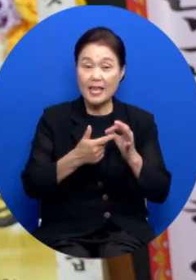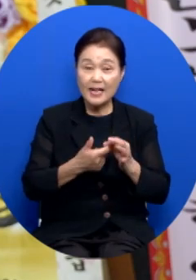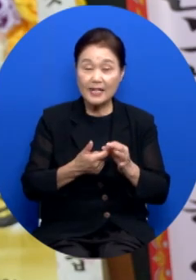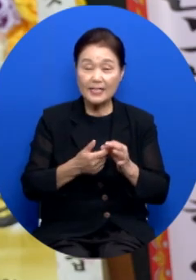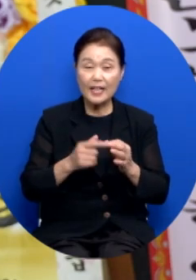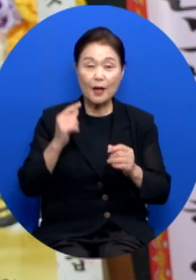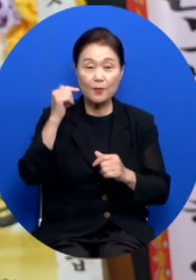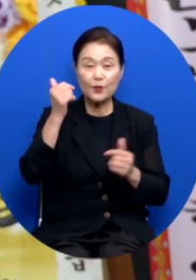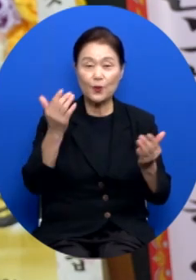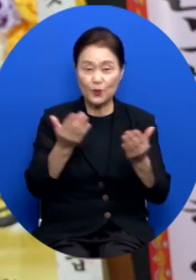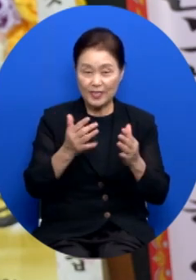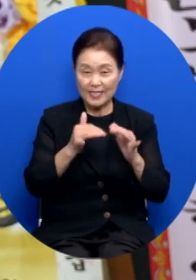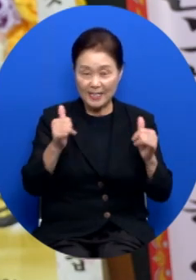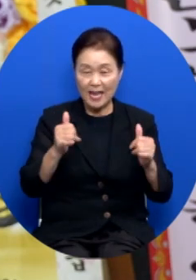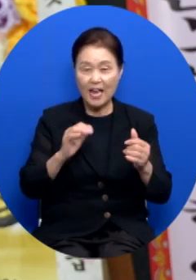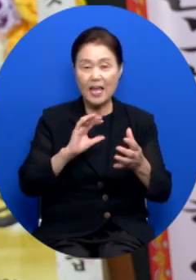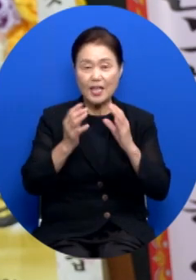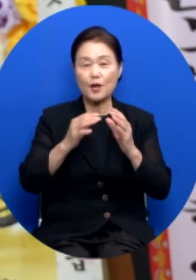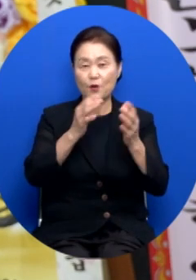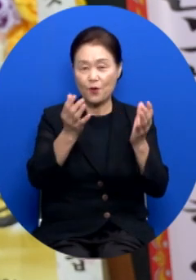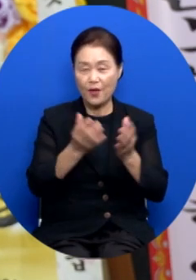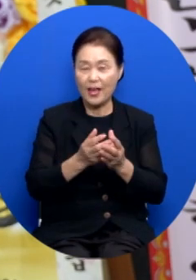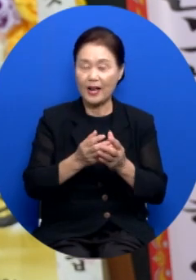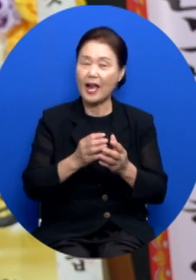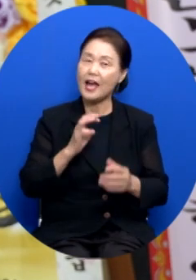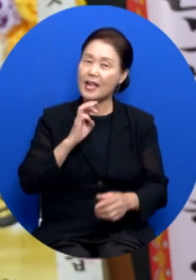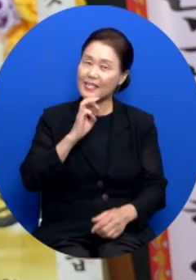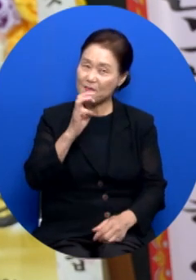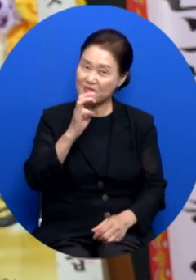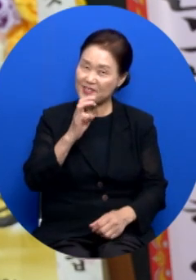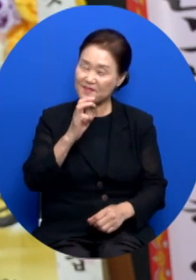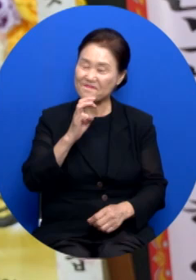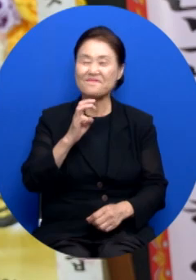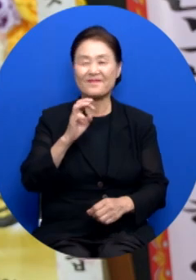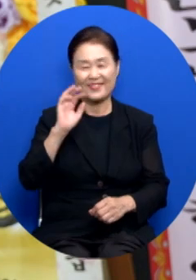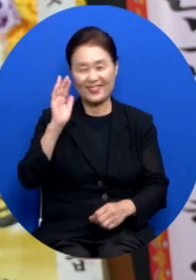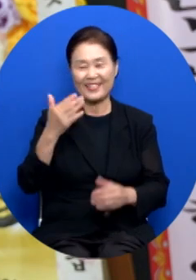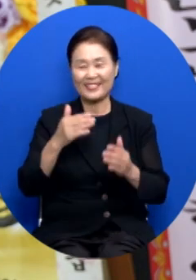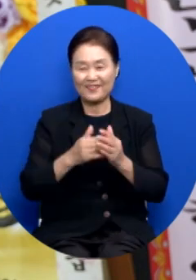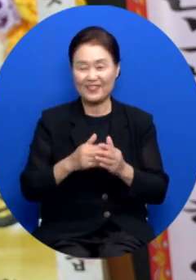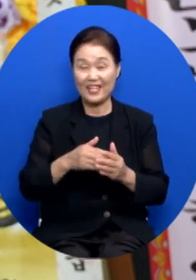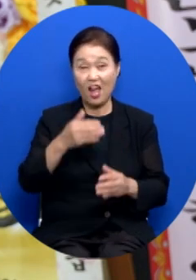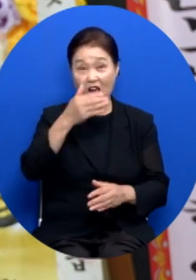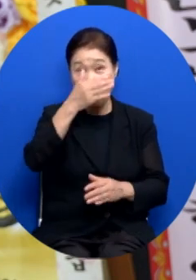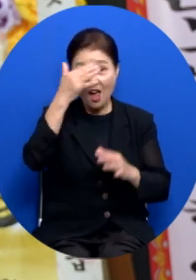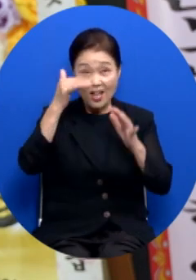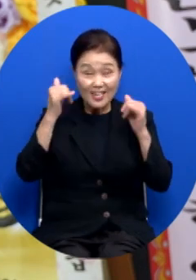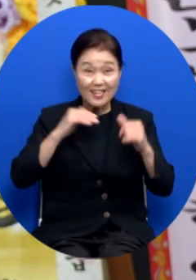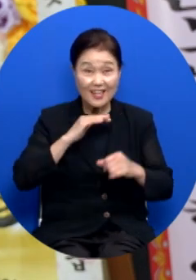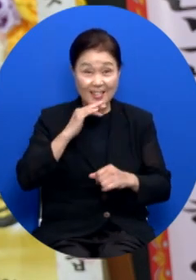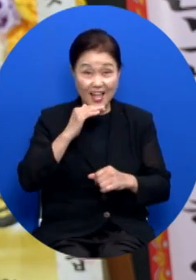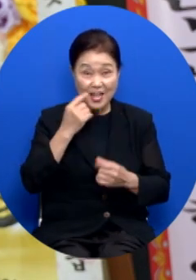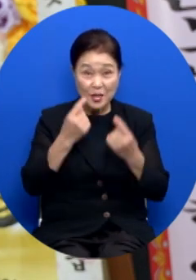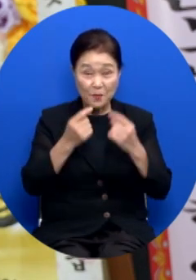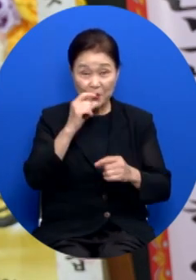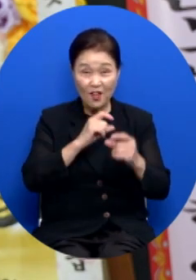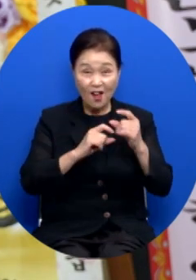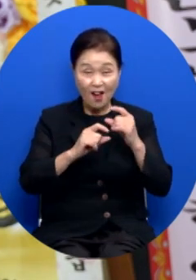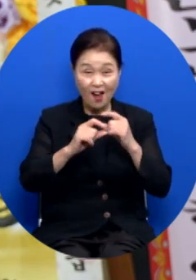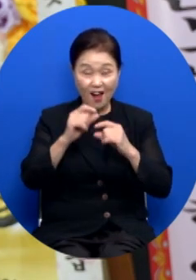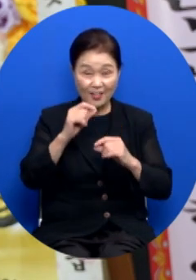협의회가 30살이 됩니다. 이제 청년의 나이를 넘어서기 때문에 좀 더 책임 있는